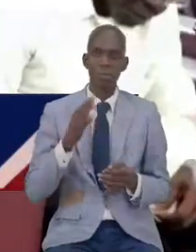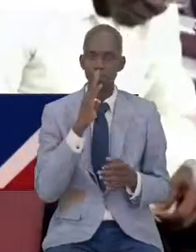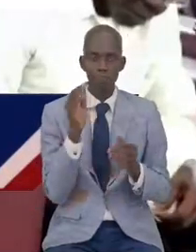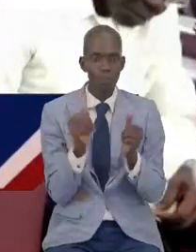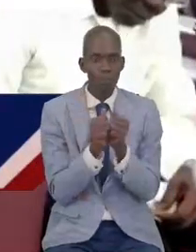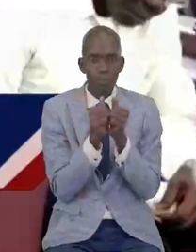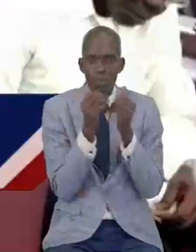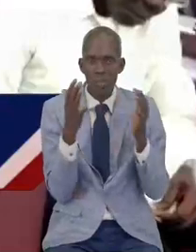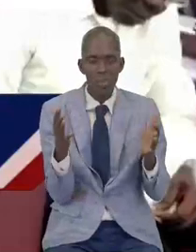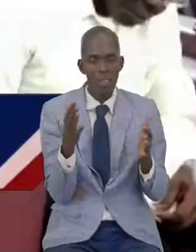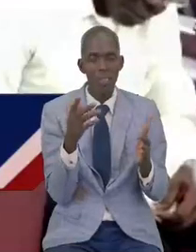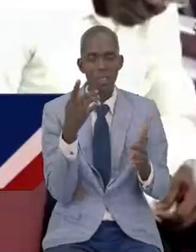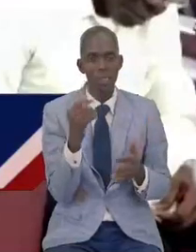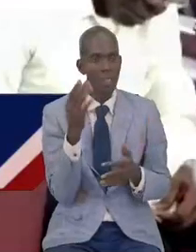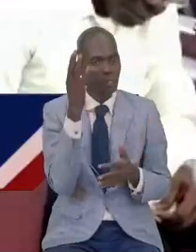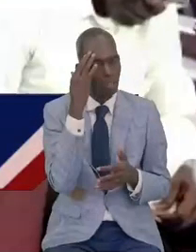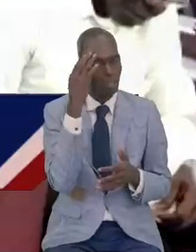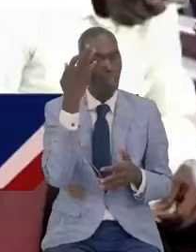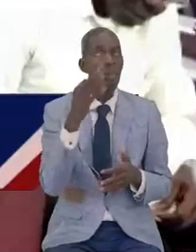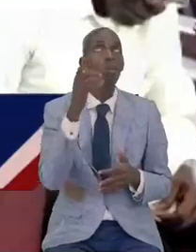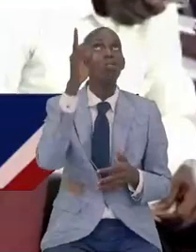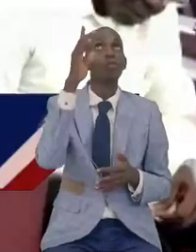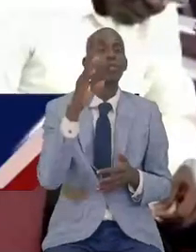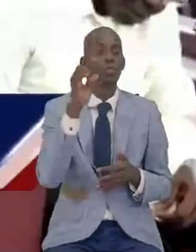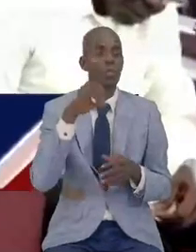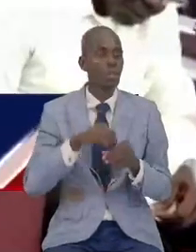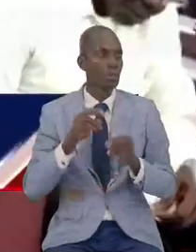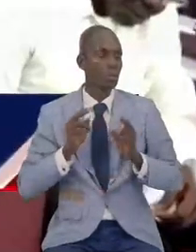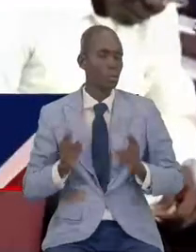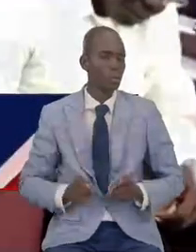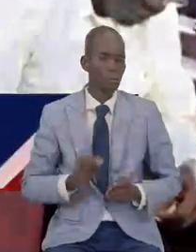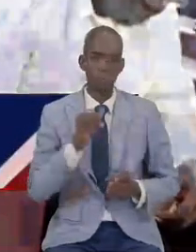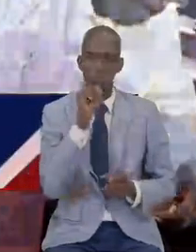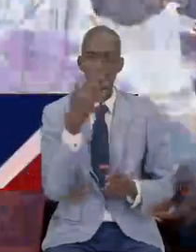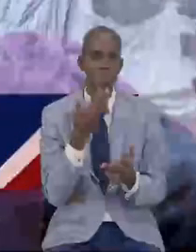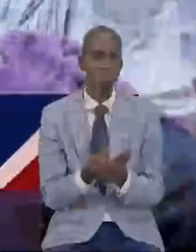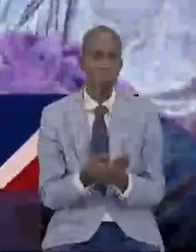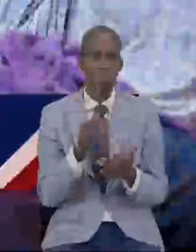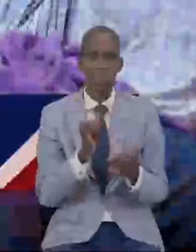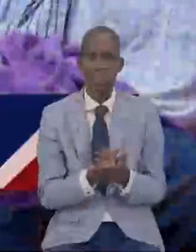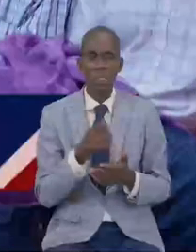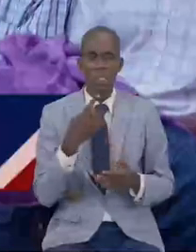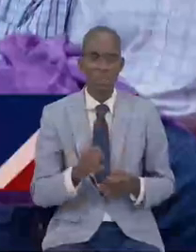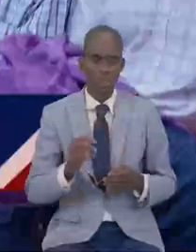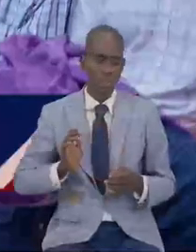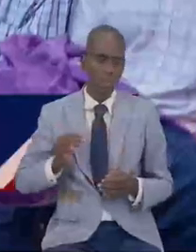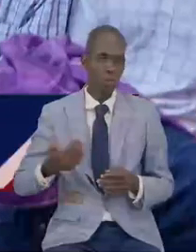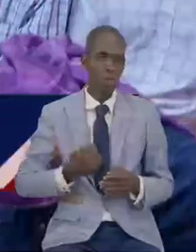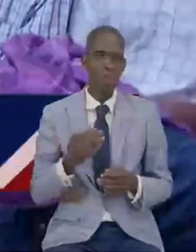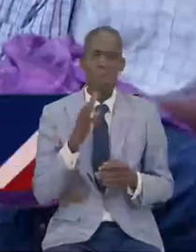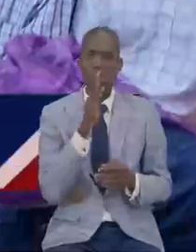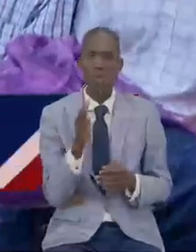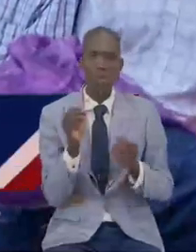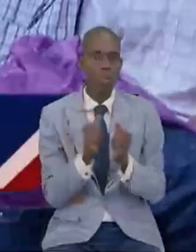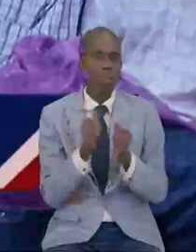Que l'âme, que l'on soit sans science, sans connaissance que Dieu, la connaissance que Dieu